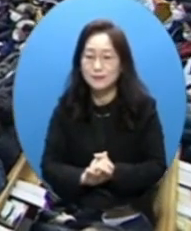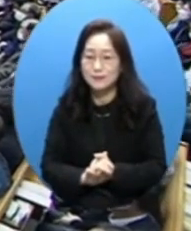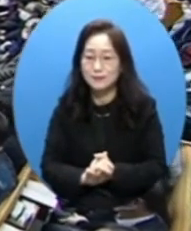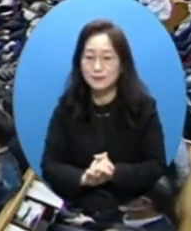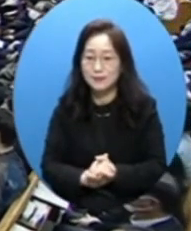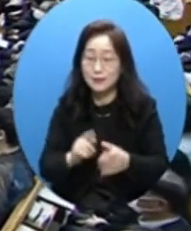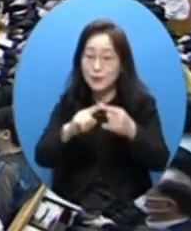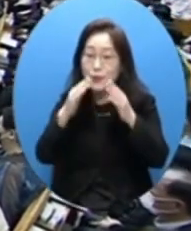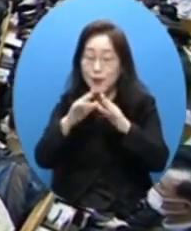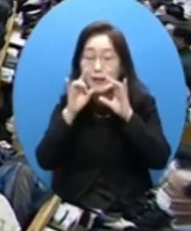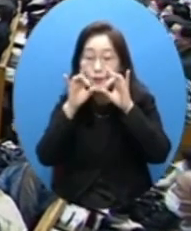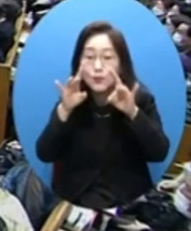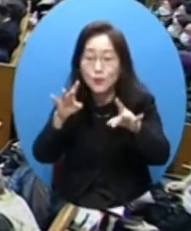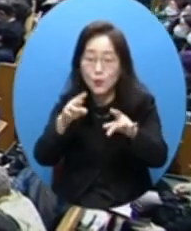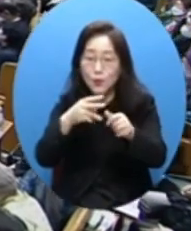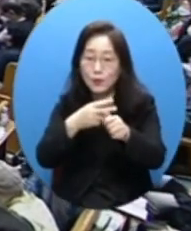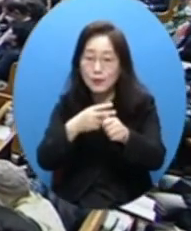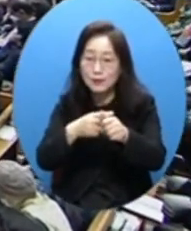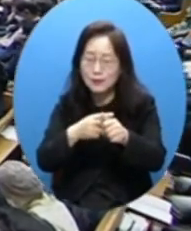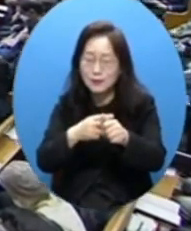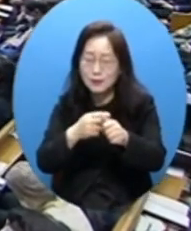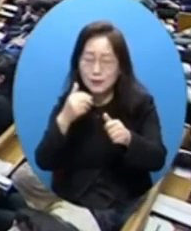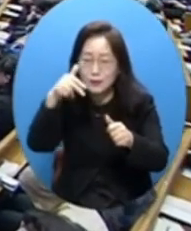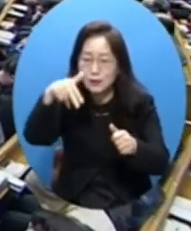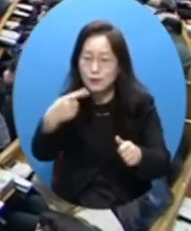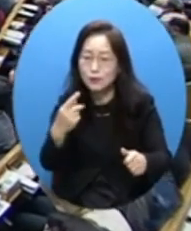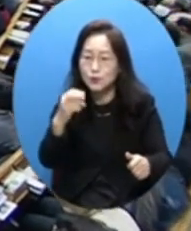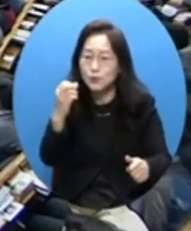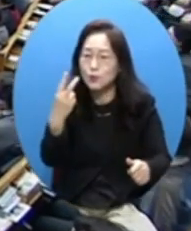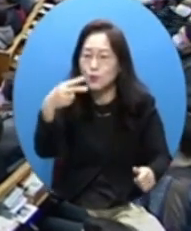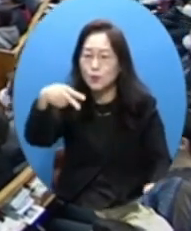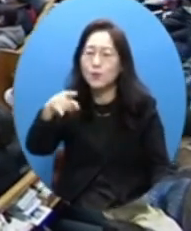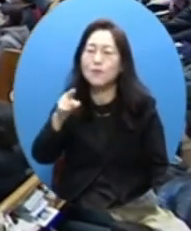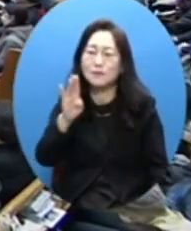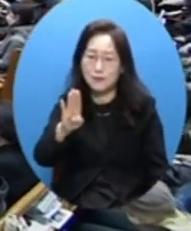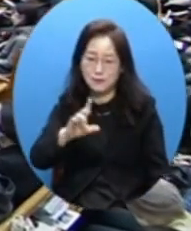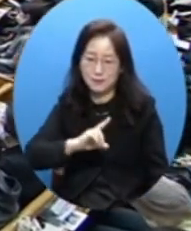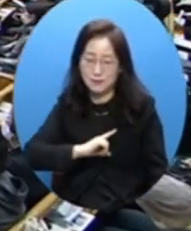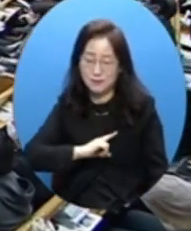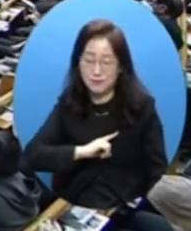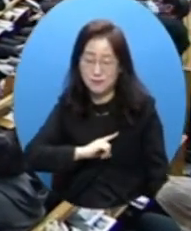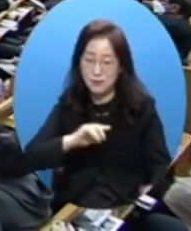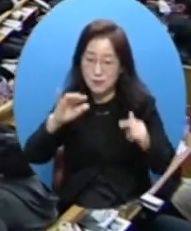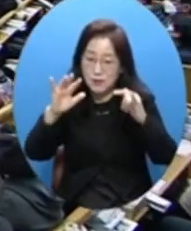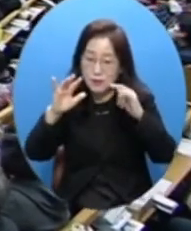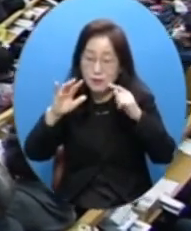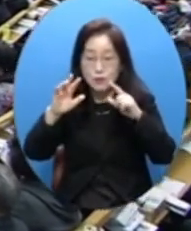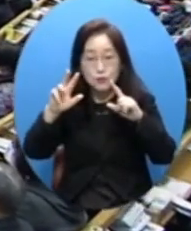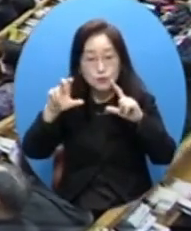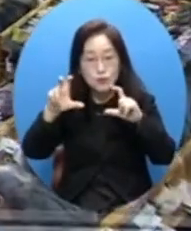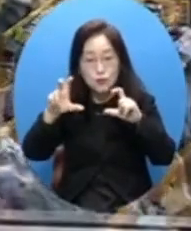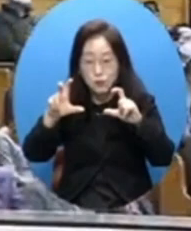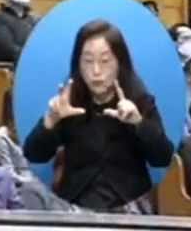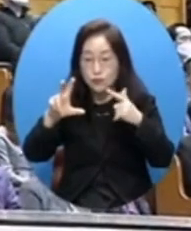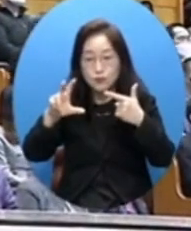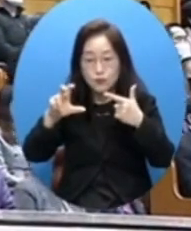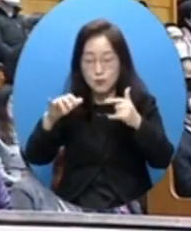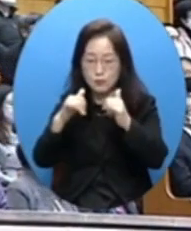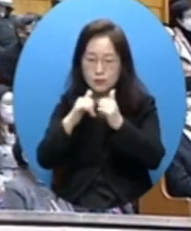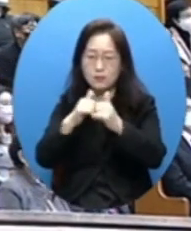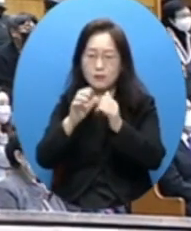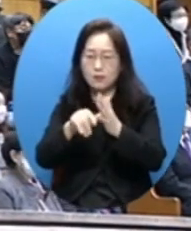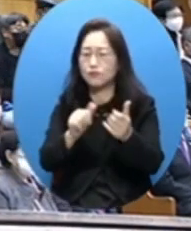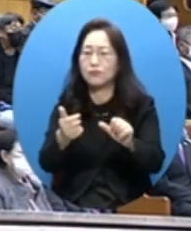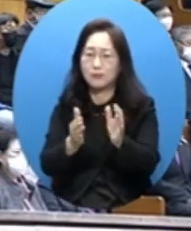그 교회 전도사님이 조 요셉 전도사님이신데 한국전쟁 때 순교했다고 합니다 우리가 하나님께 기도를 하면